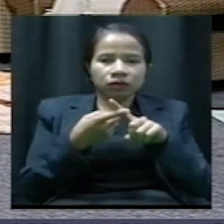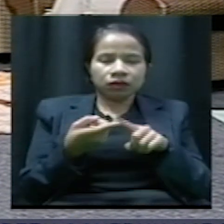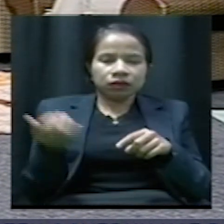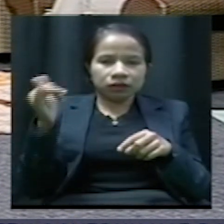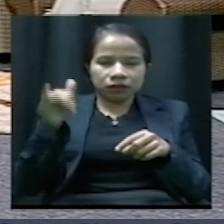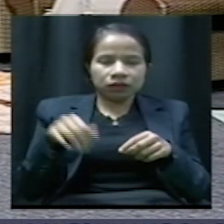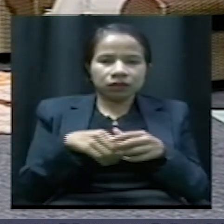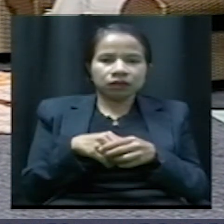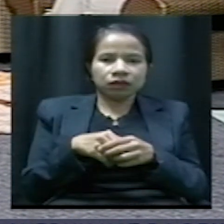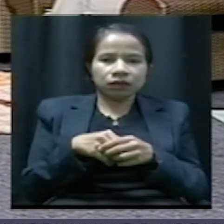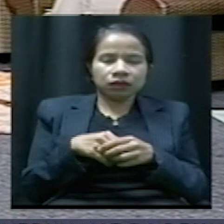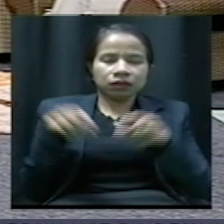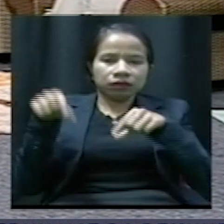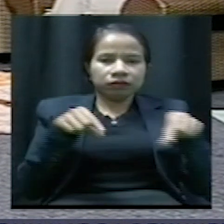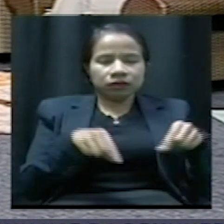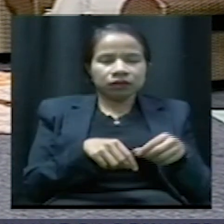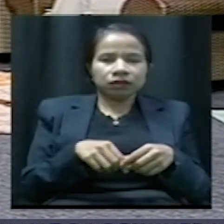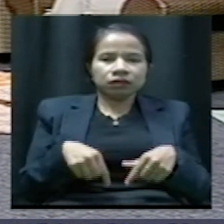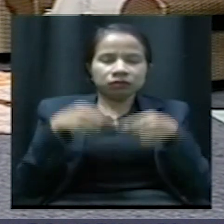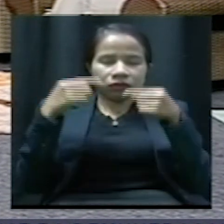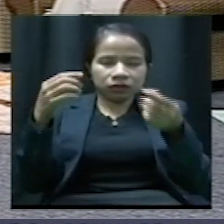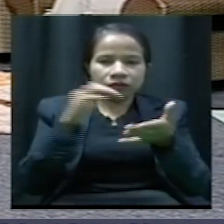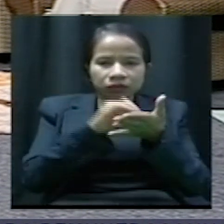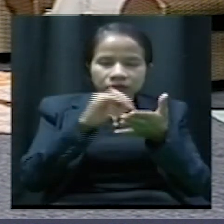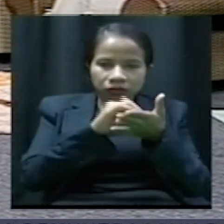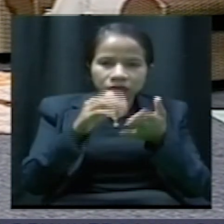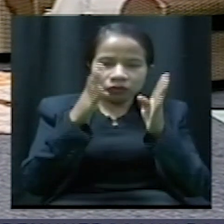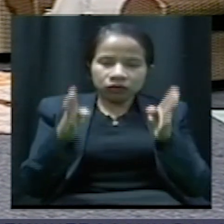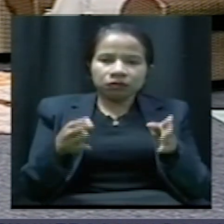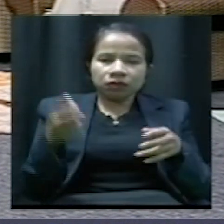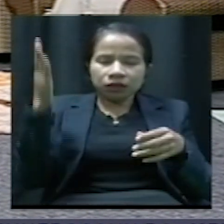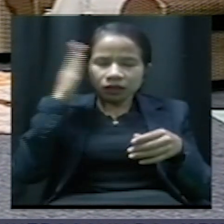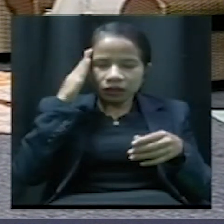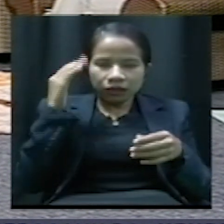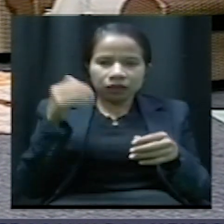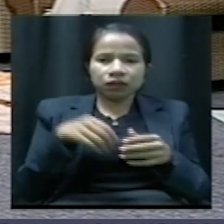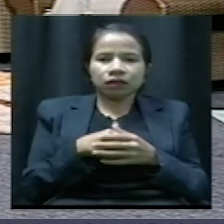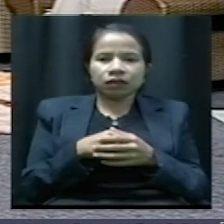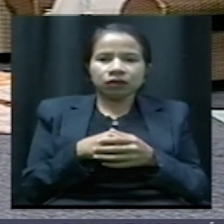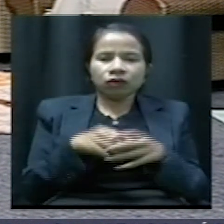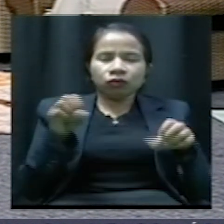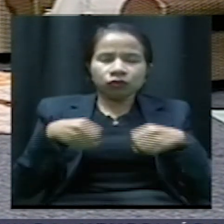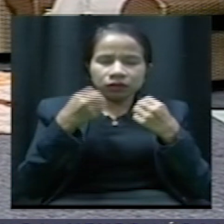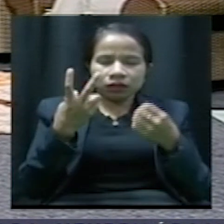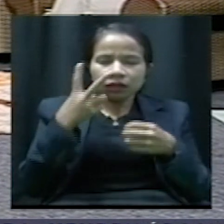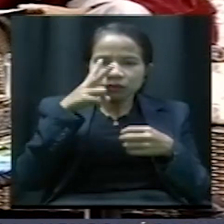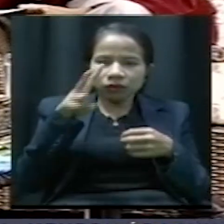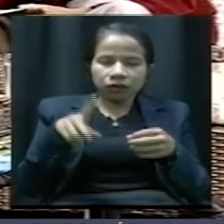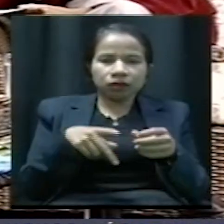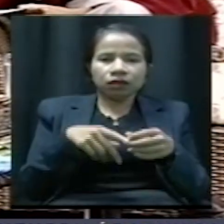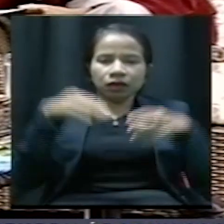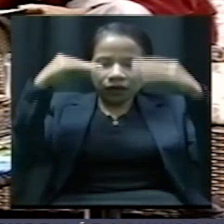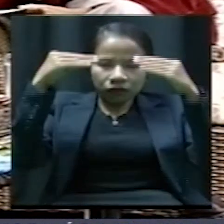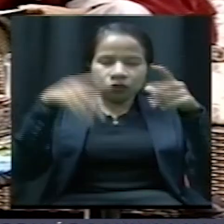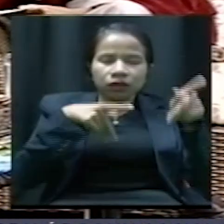iremos ten que iha asegura que sira nia treinador formador si mas ten que iha conhecimento o insato atende sira ne malu si deficiente ne exemplo